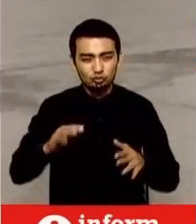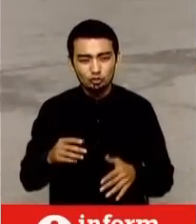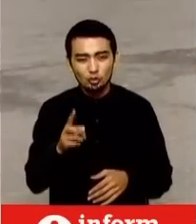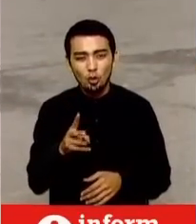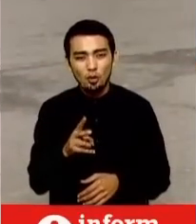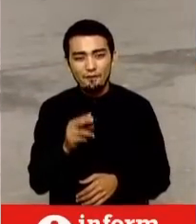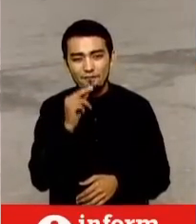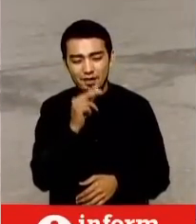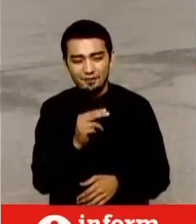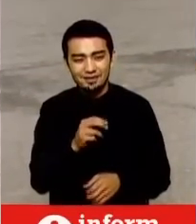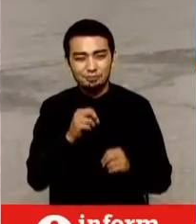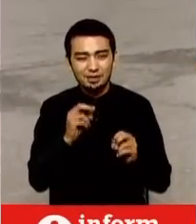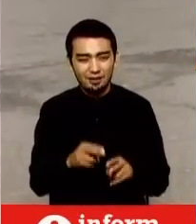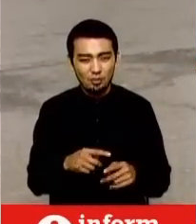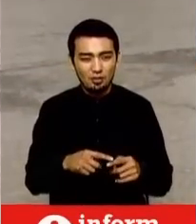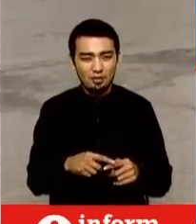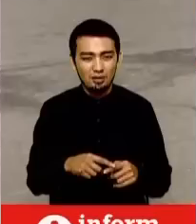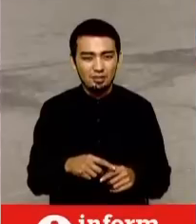жеткізген үшін тиісті